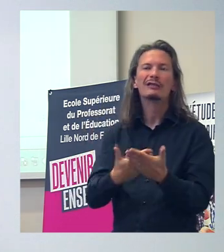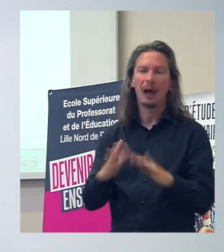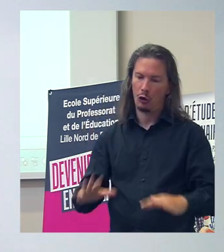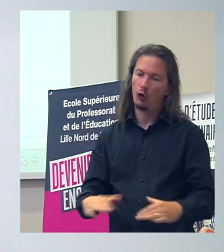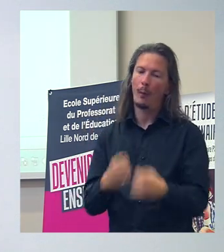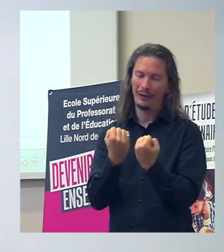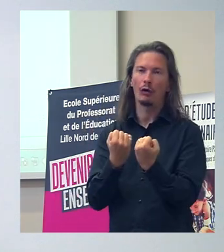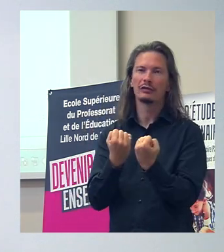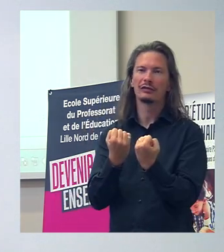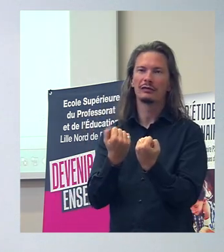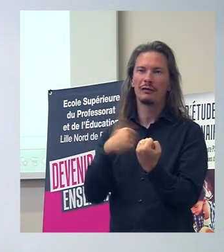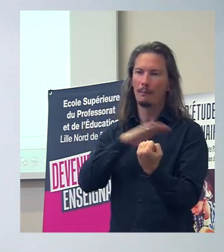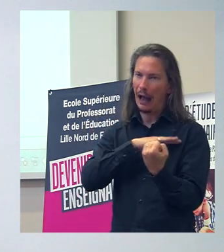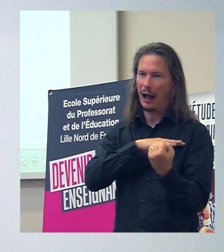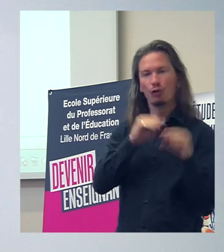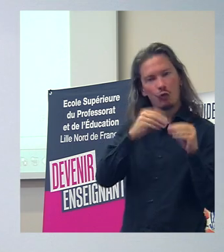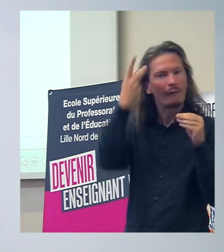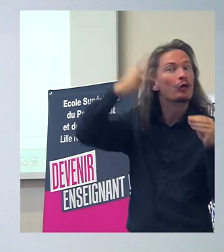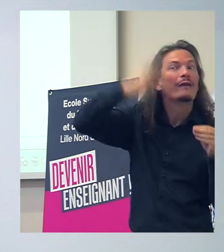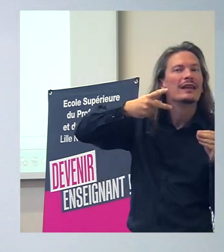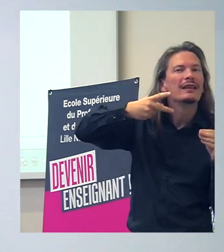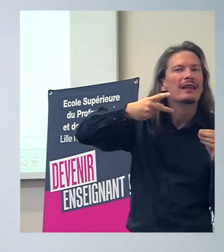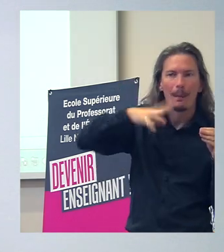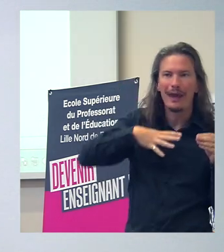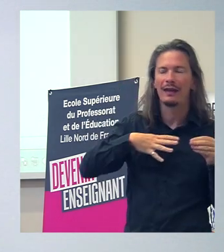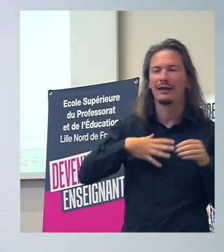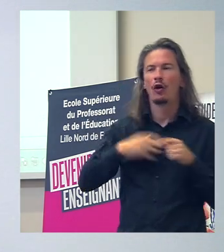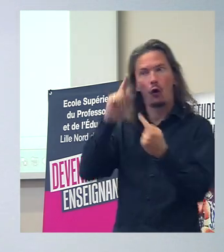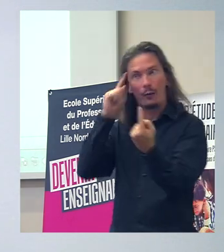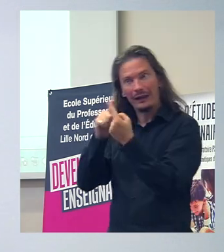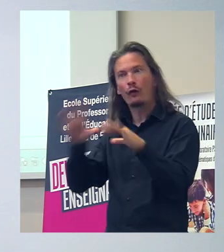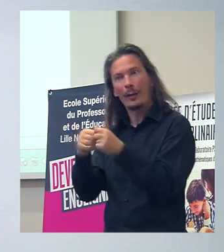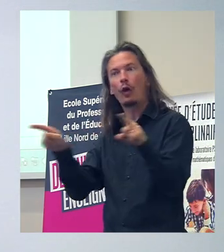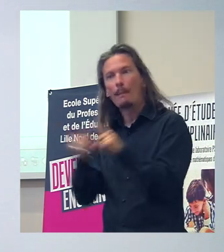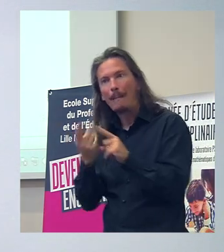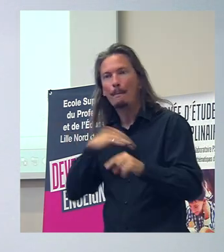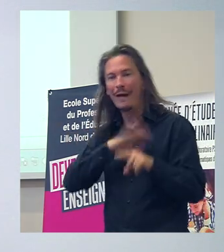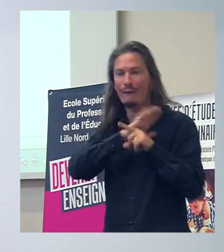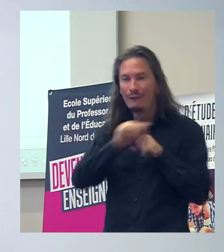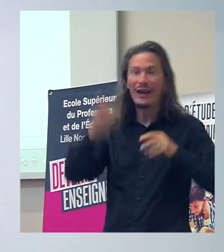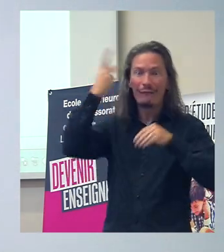aussi poursuivies par la discipline philosophique. Mais on ne fait pas de la philosophie.